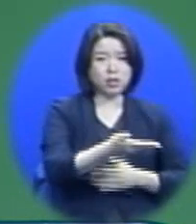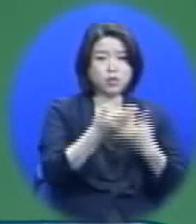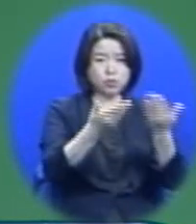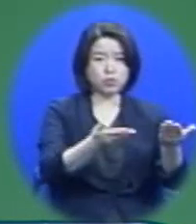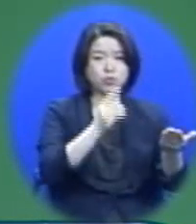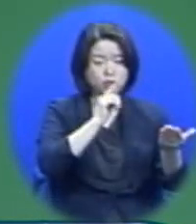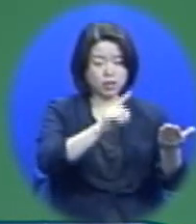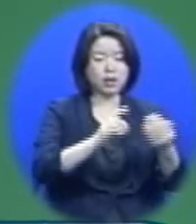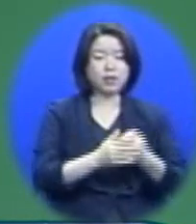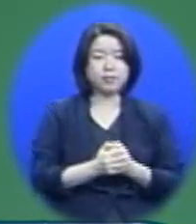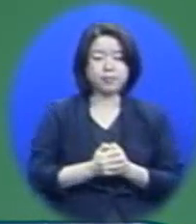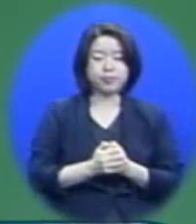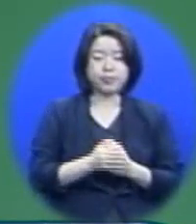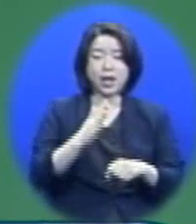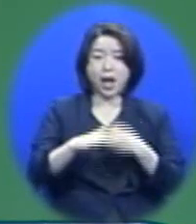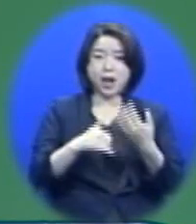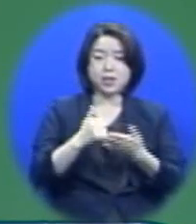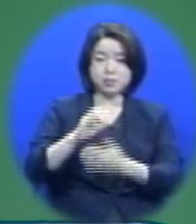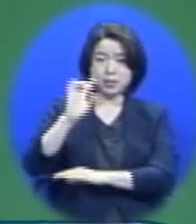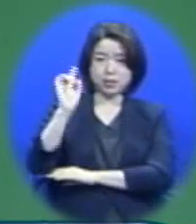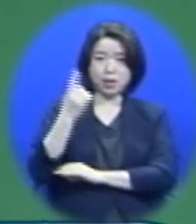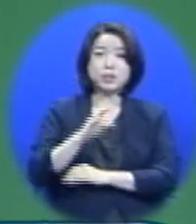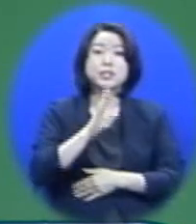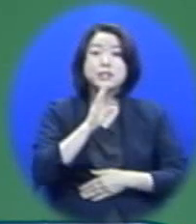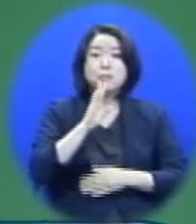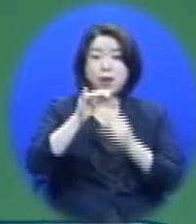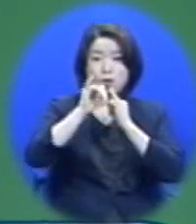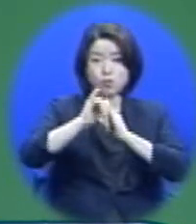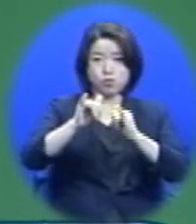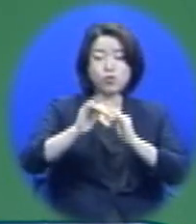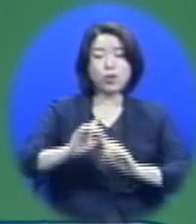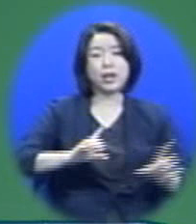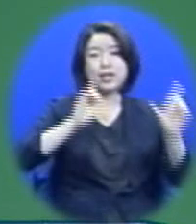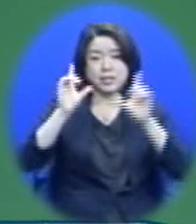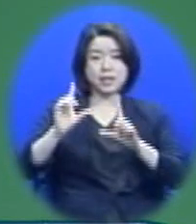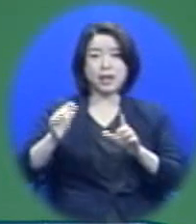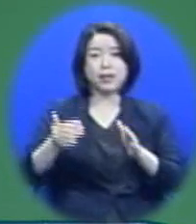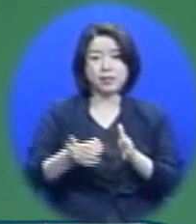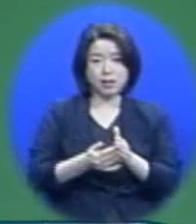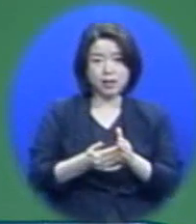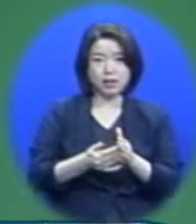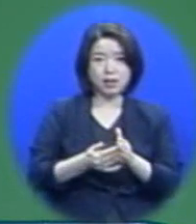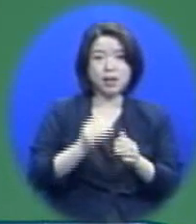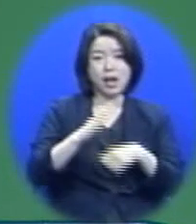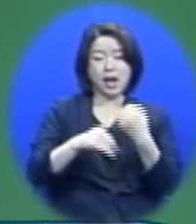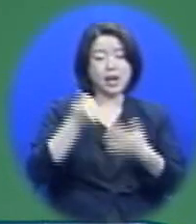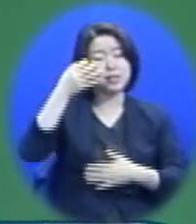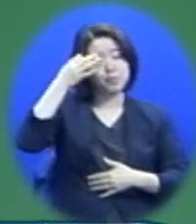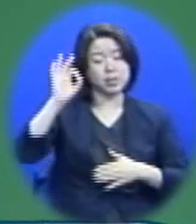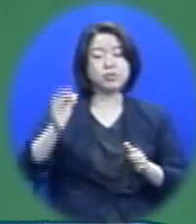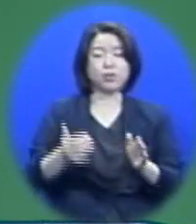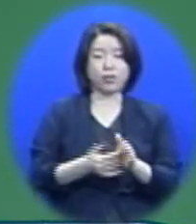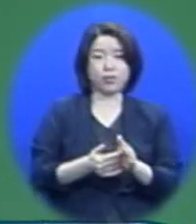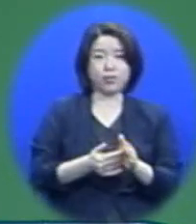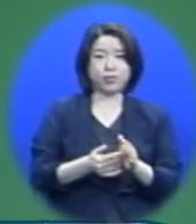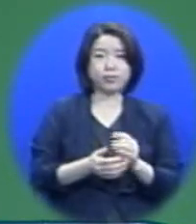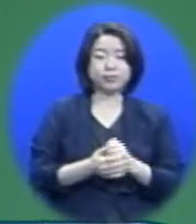하나님이 다윗이 정말 훌륭하게 살았다. 하나님이 인정해 주셨어요.